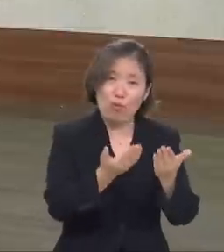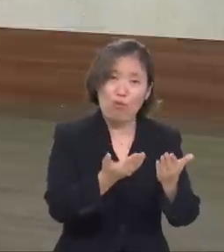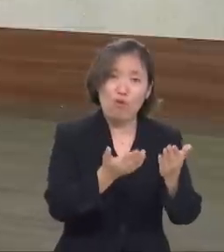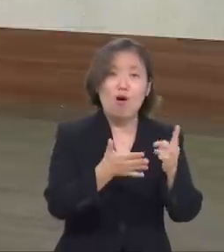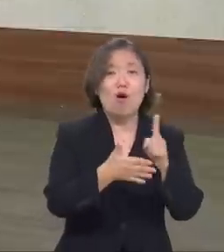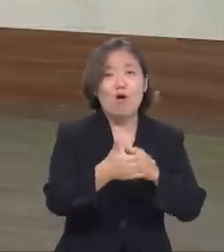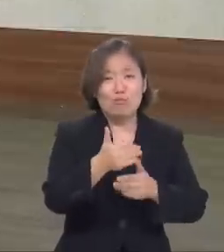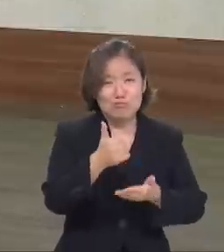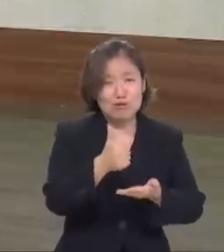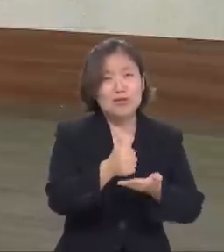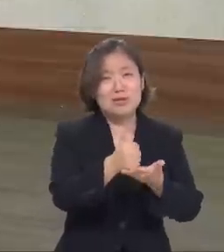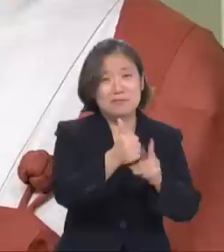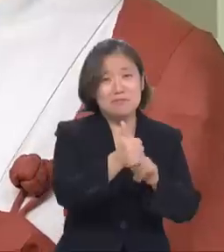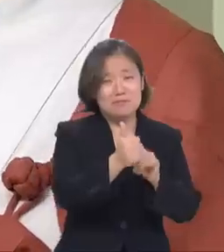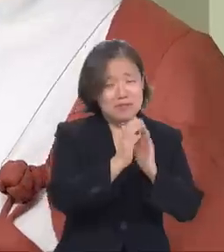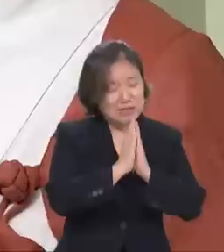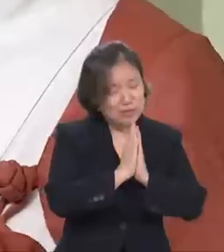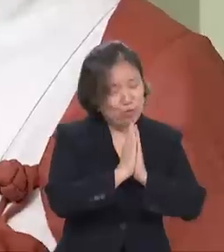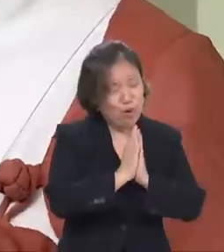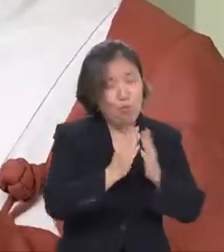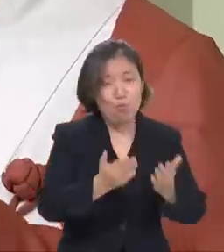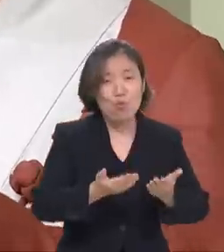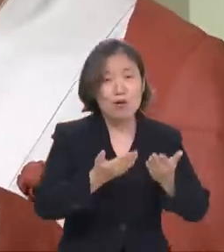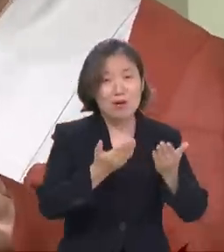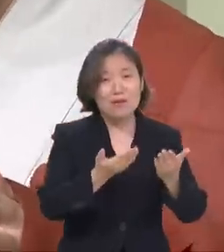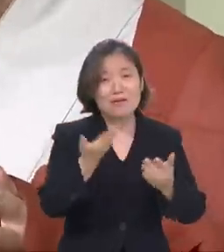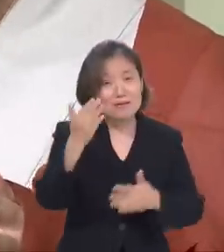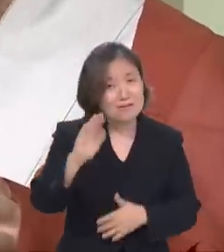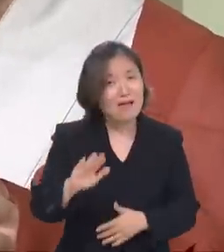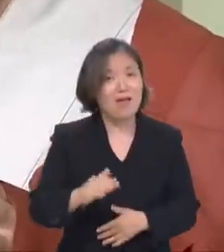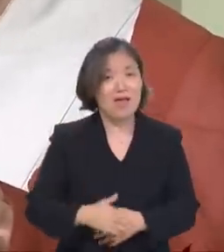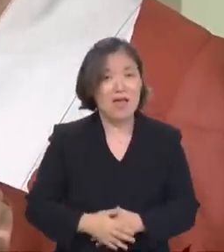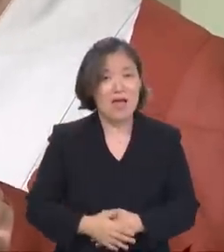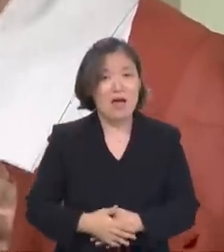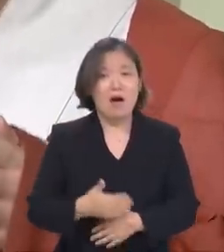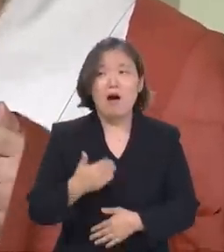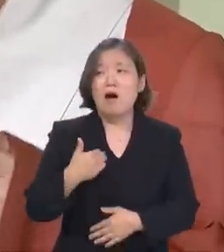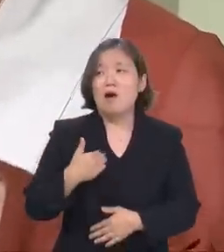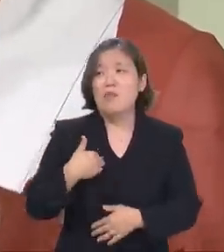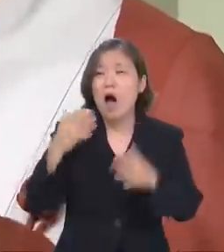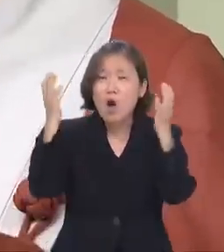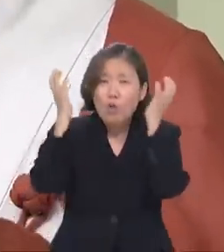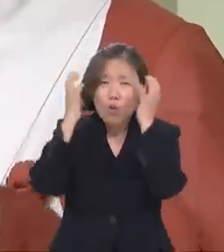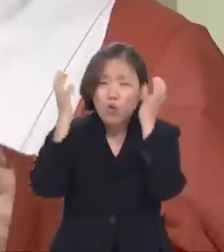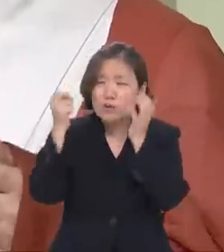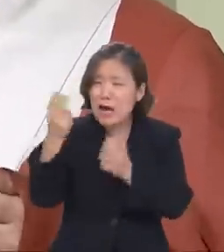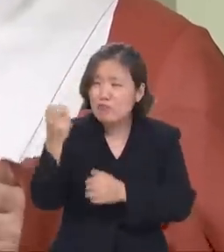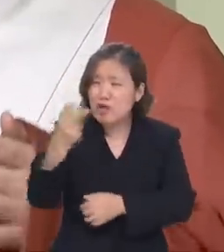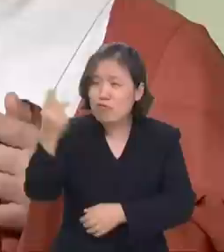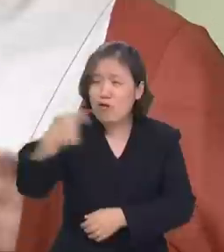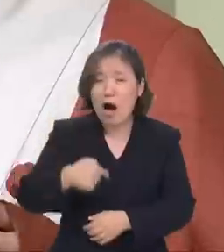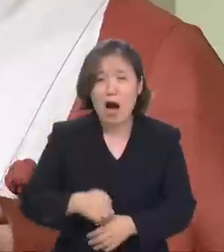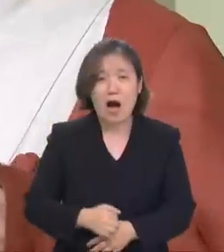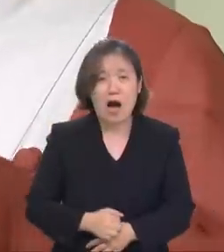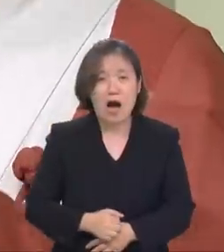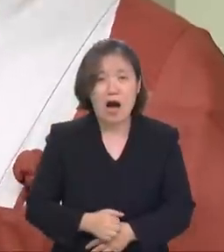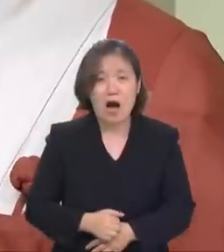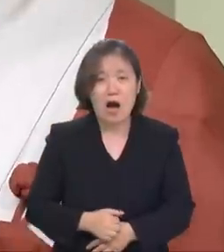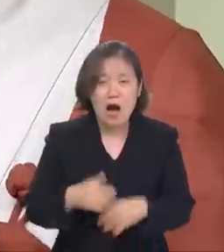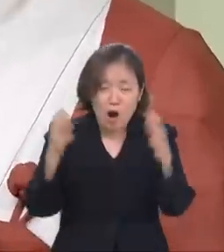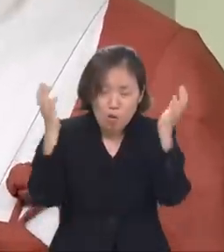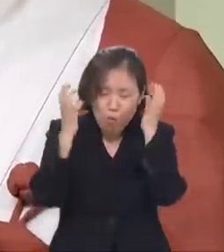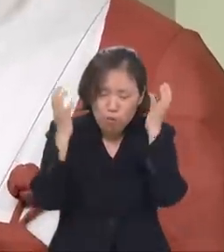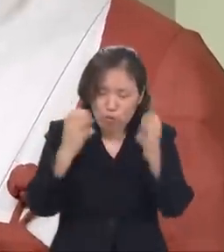모셔왔는데 왜 나에게는 자꾸 이런 시련이 닥칠까 왜 이런 실험과 괴로움과